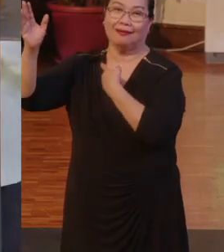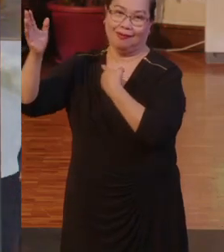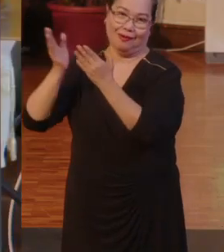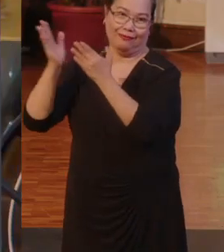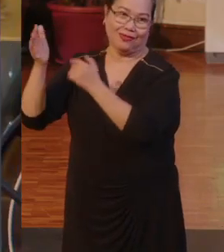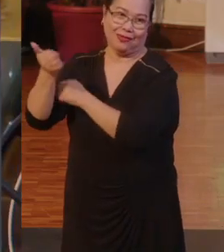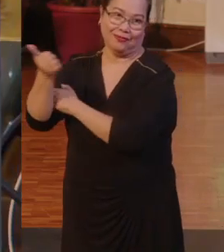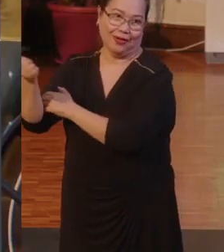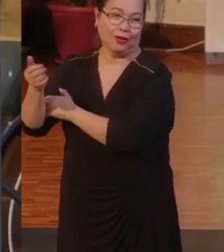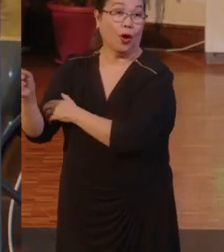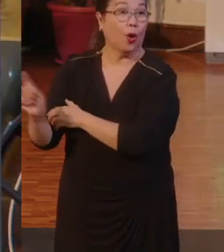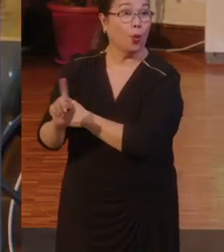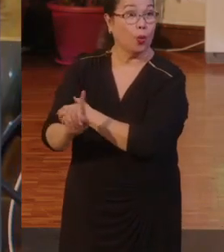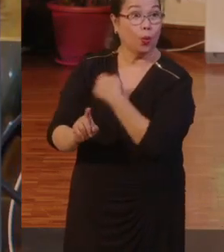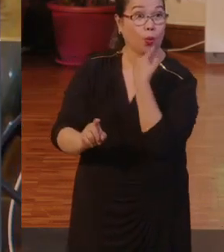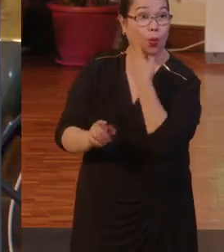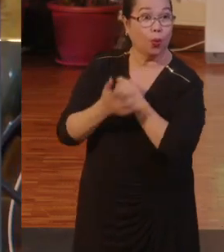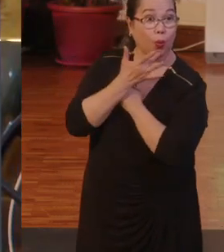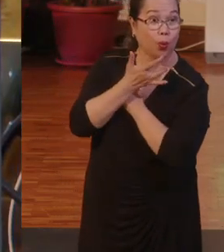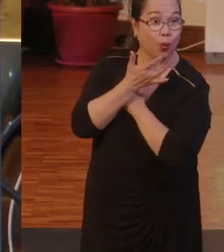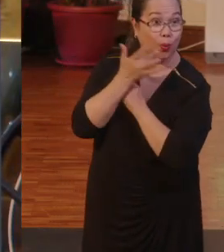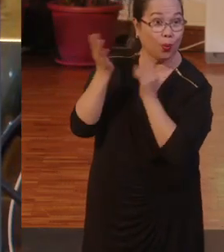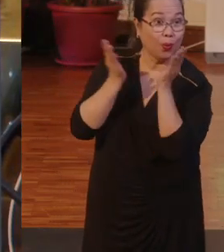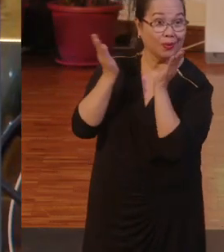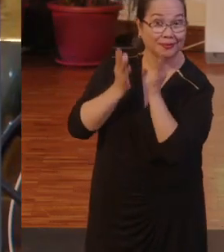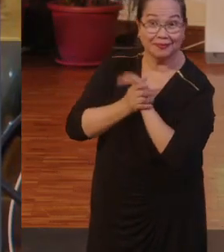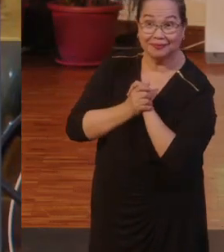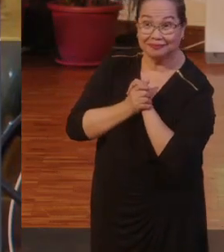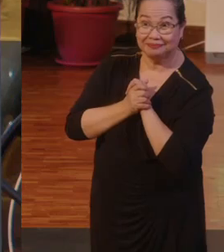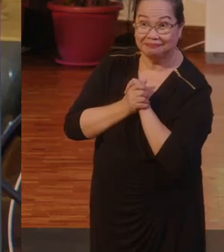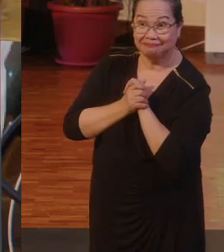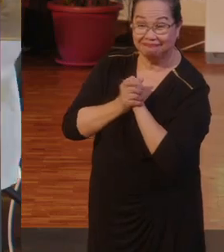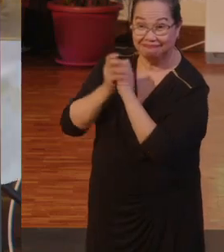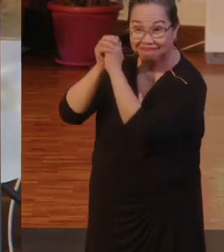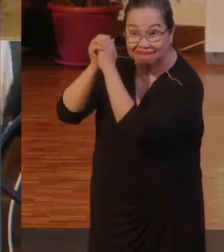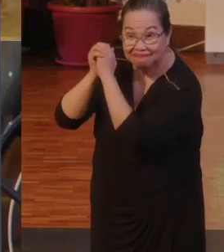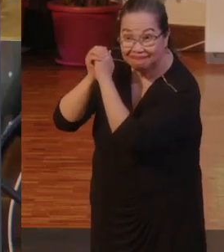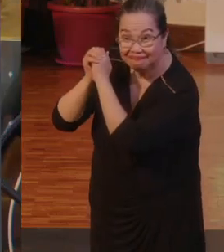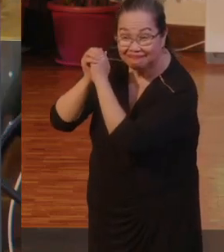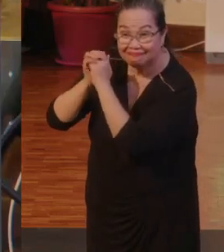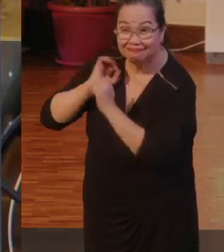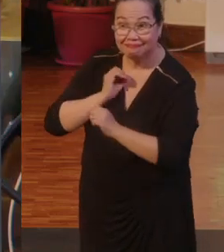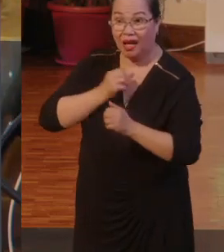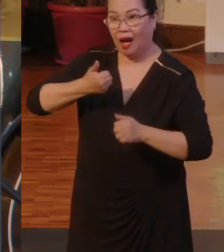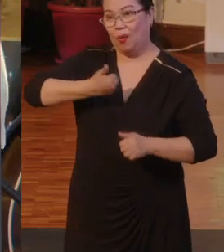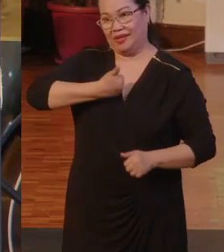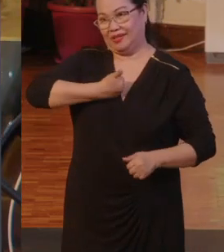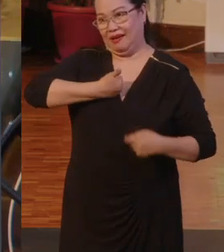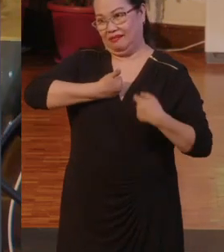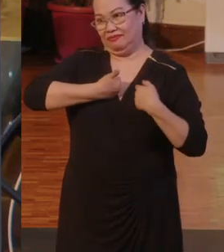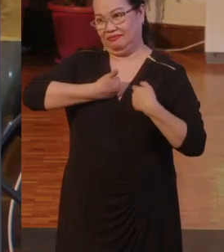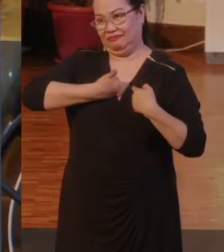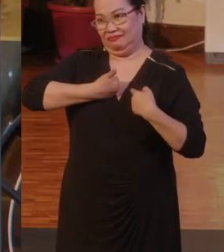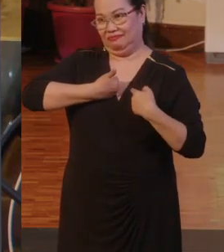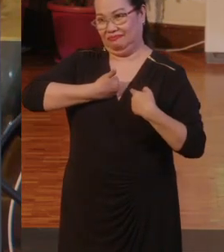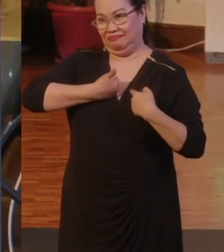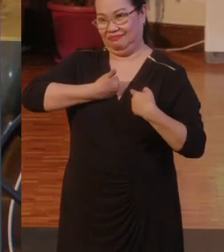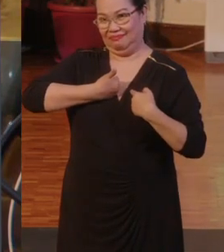tayo. At sabi ko sa kanya kanina habang tayo nananalangin, Panginoon, alam ko naman na ako ay nasa gitna ng iyong